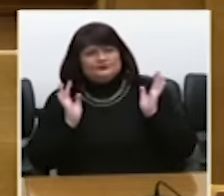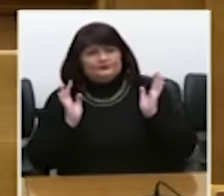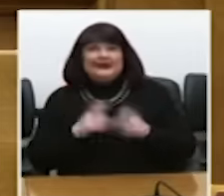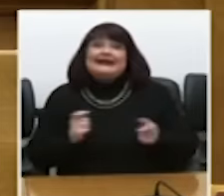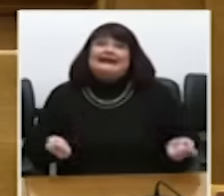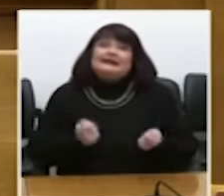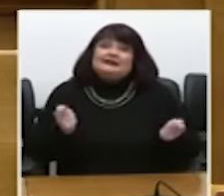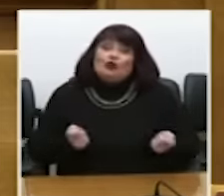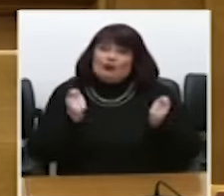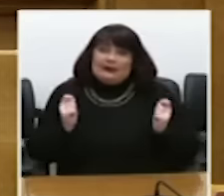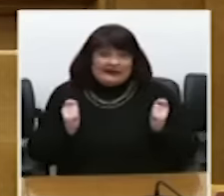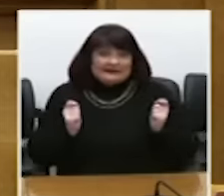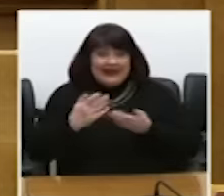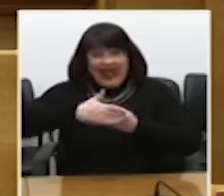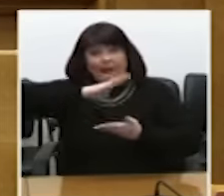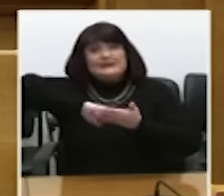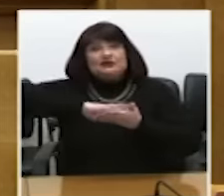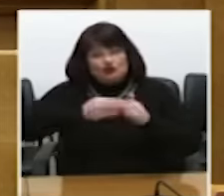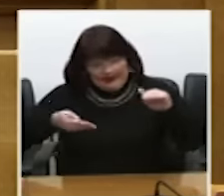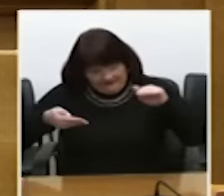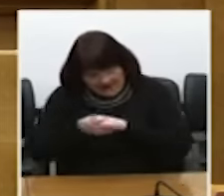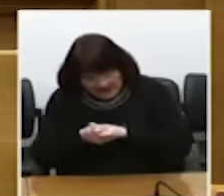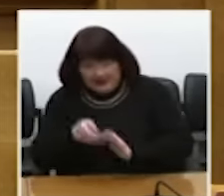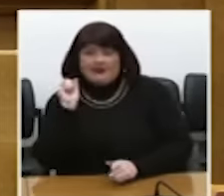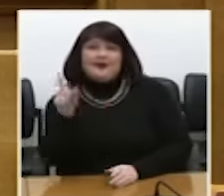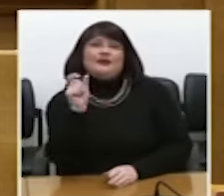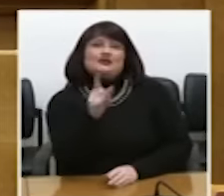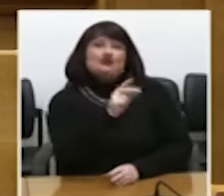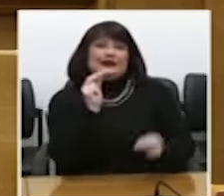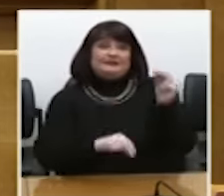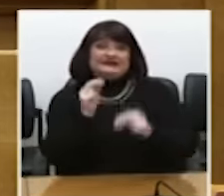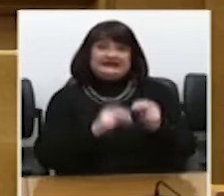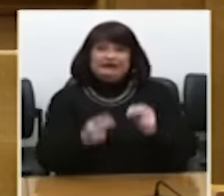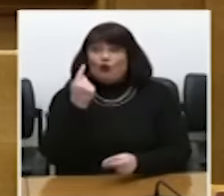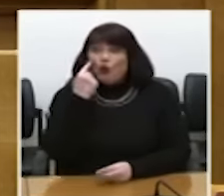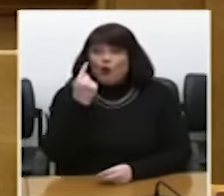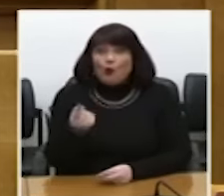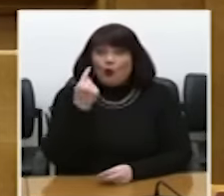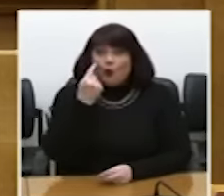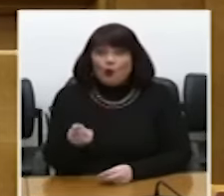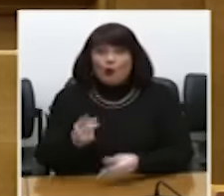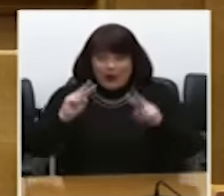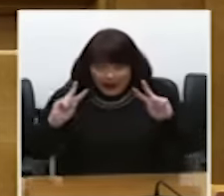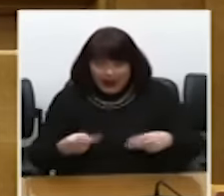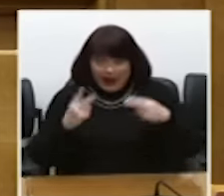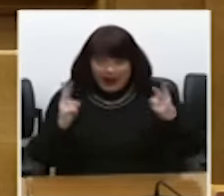χρησιμοποιείται η επιστολική ψήφος έχουν καταγραφεί φαινόμενα εκλογικής